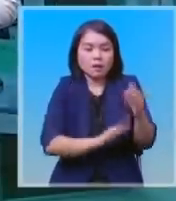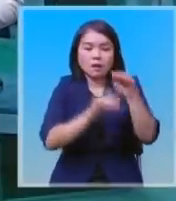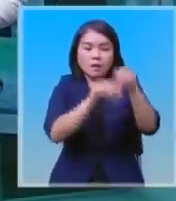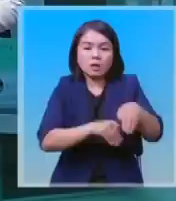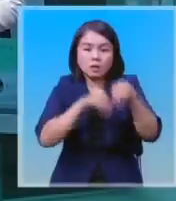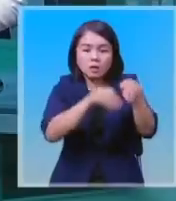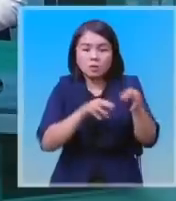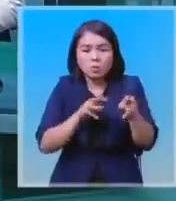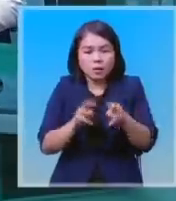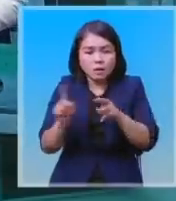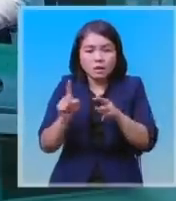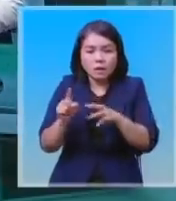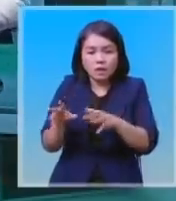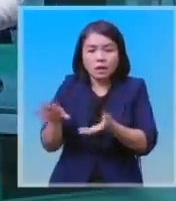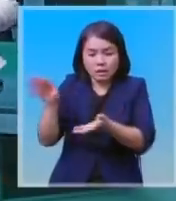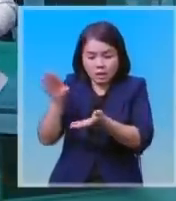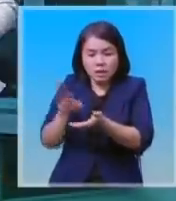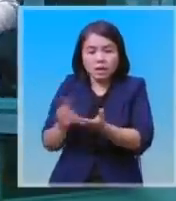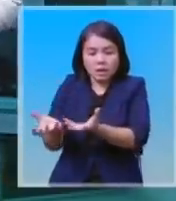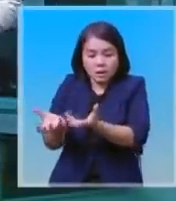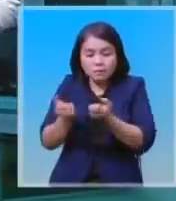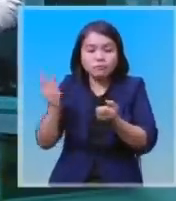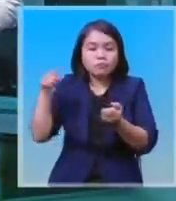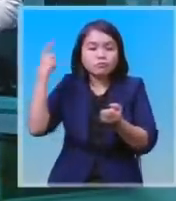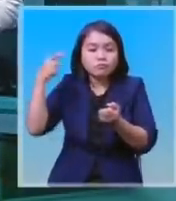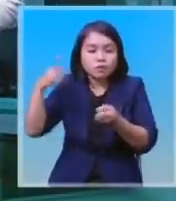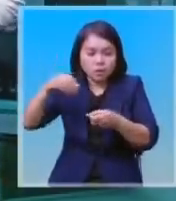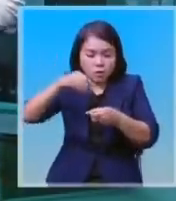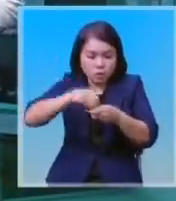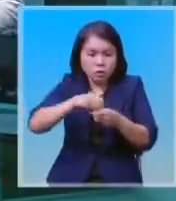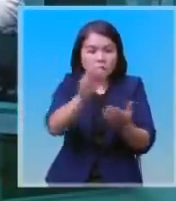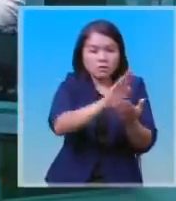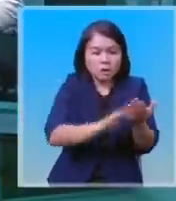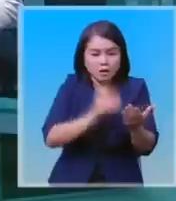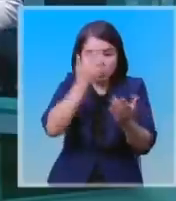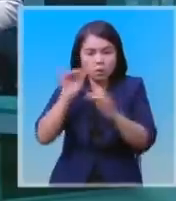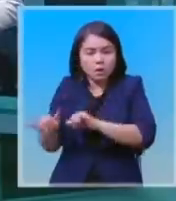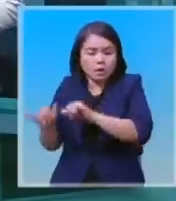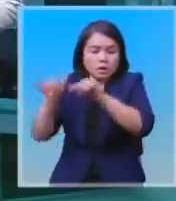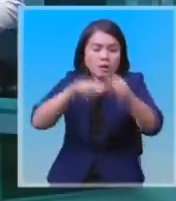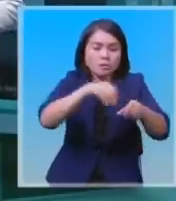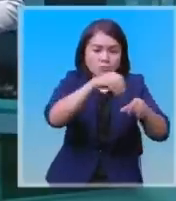ในการที่จะรับราฮาฟเข้าไปอยู่ในประเทศในฐานะผู้ลี้ภัยหรือไม่ซึ่งเท่